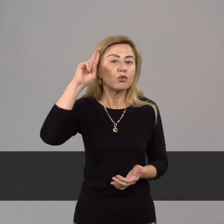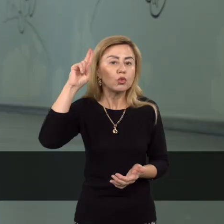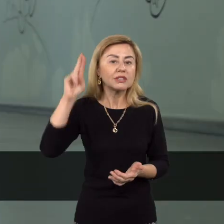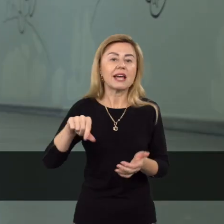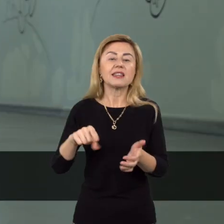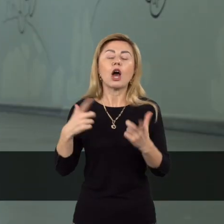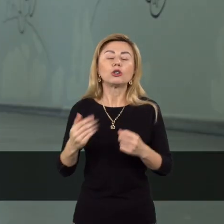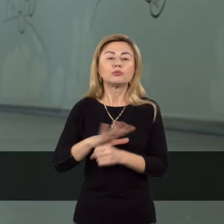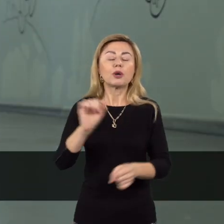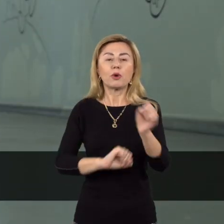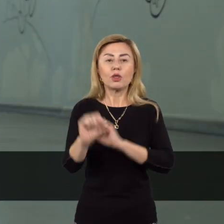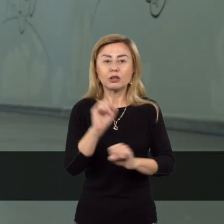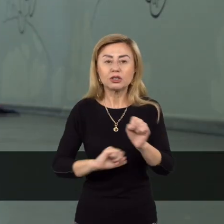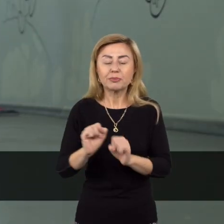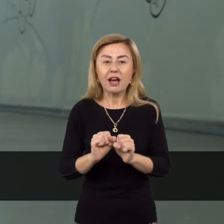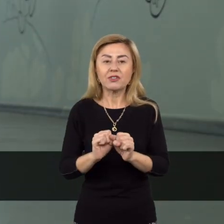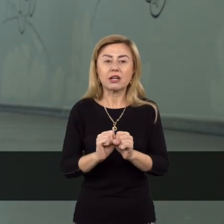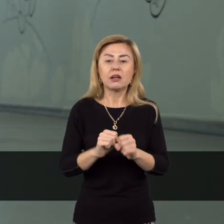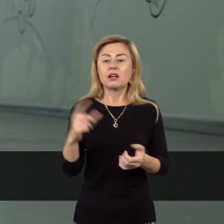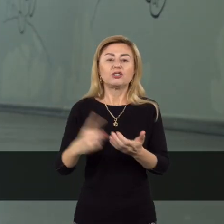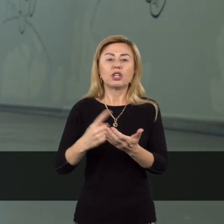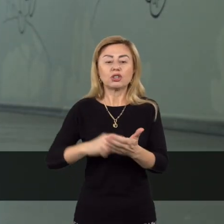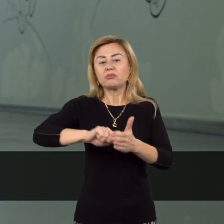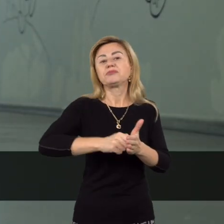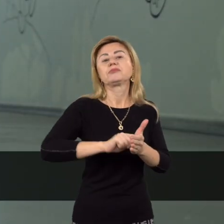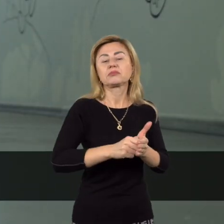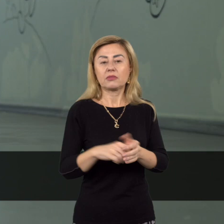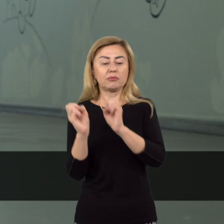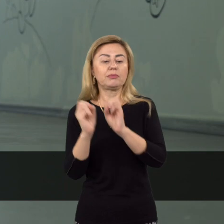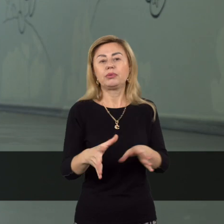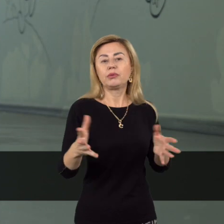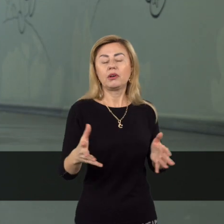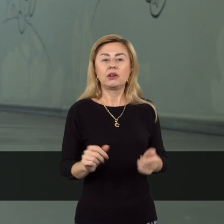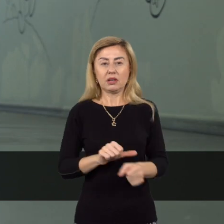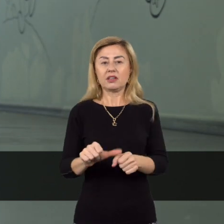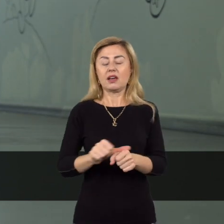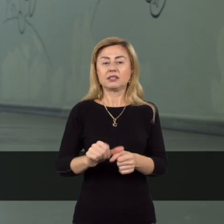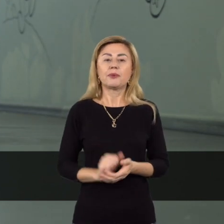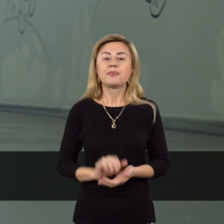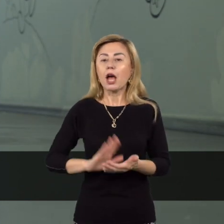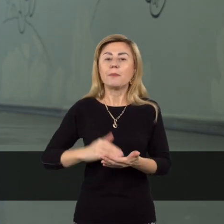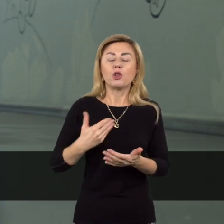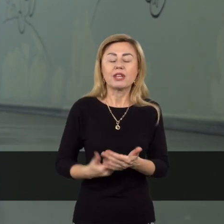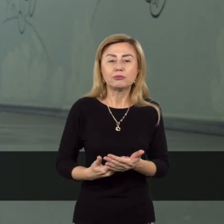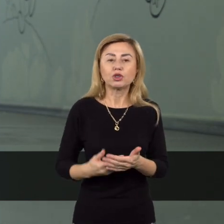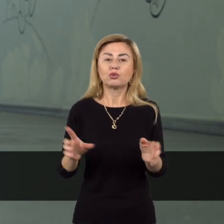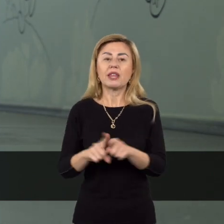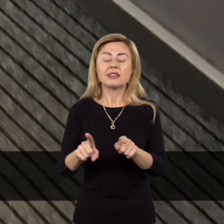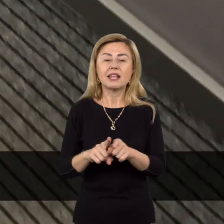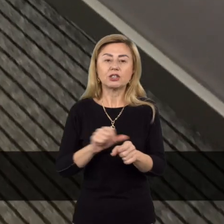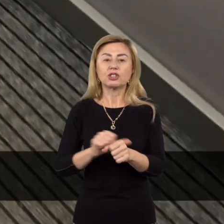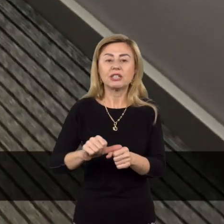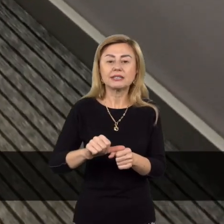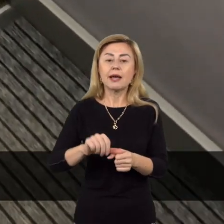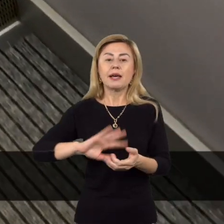proszę, składzików, materiałów, pań, które sprzątają w toaletach, nie zamykajcie ich na klucz,